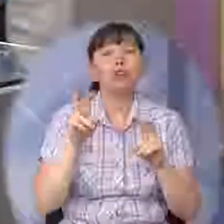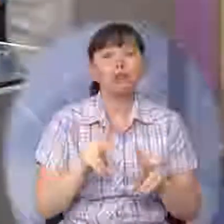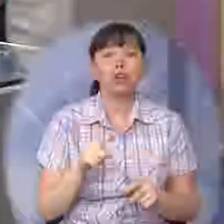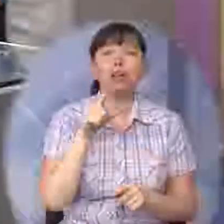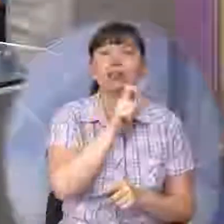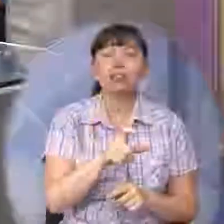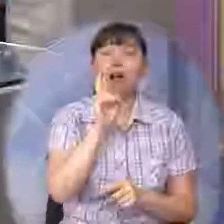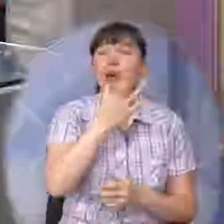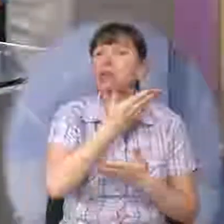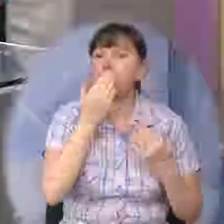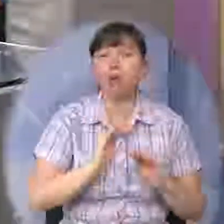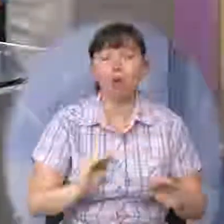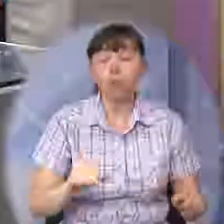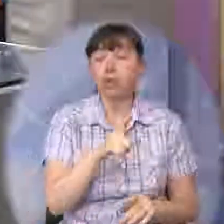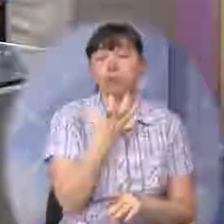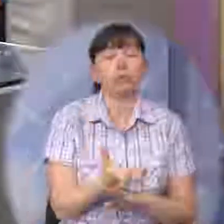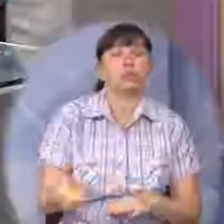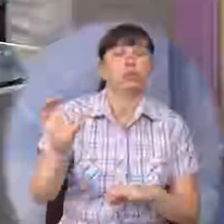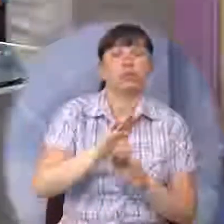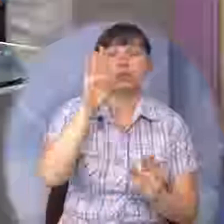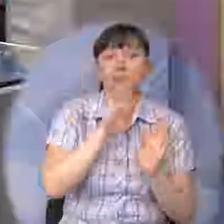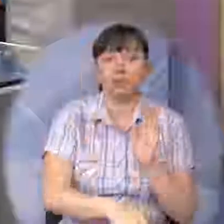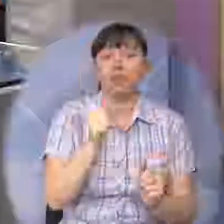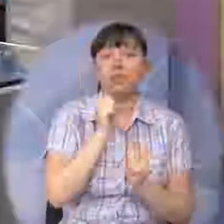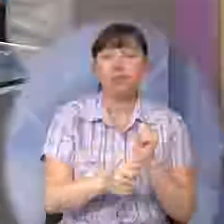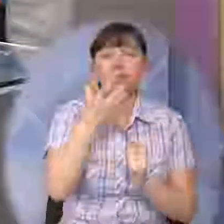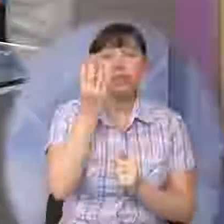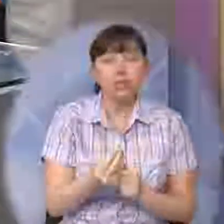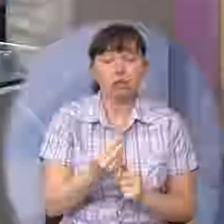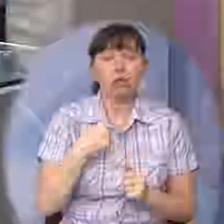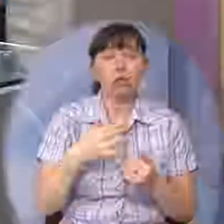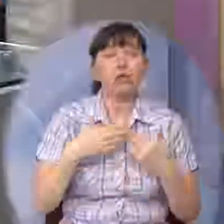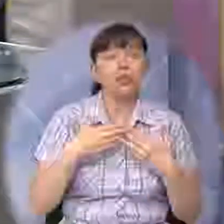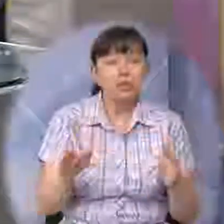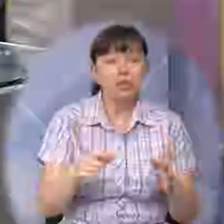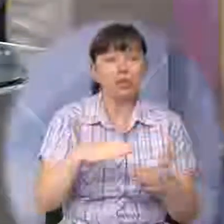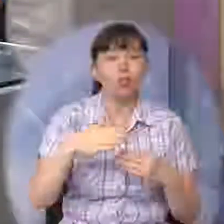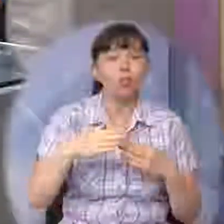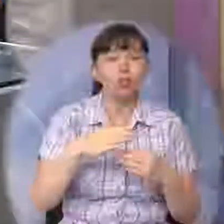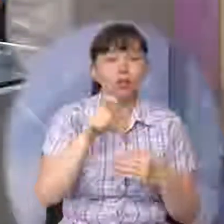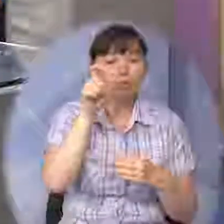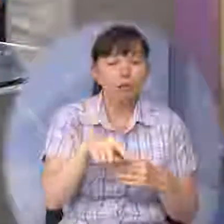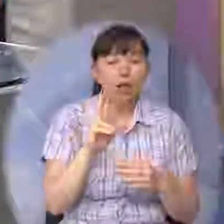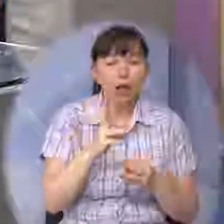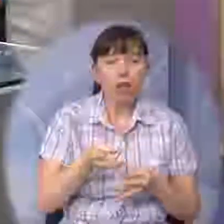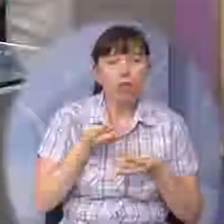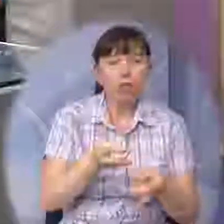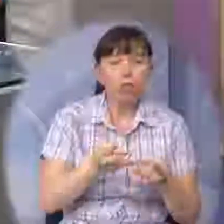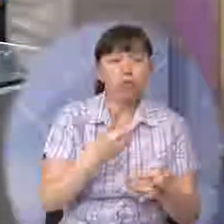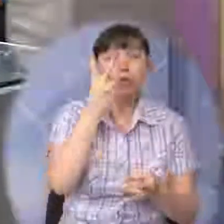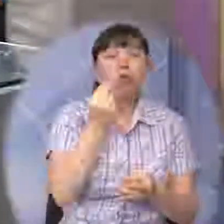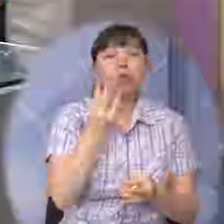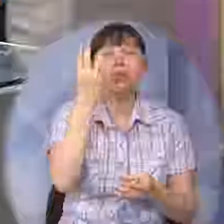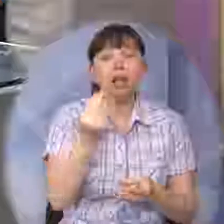special cei care nu au copii, o duc rău de tot. Zilnic deschidem ușa la vârstnici care pun focul odată